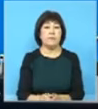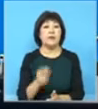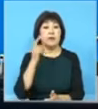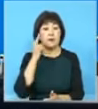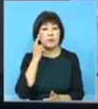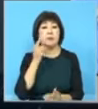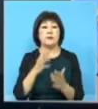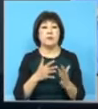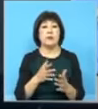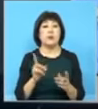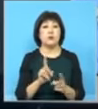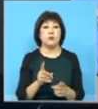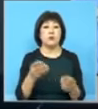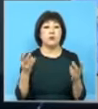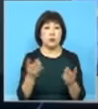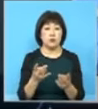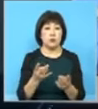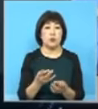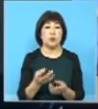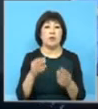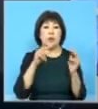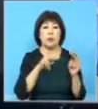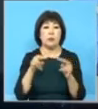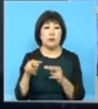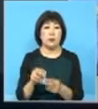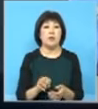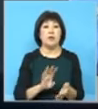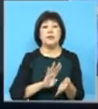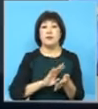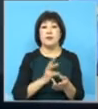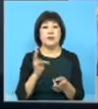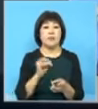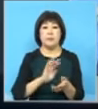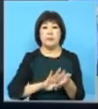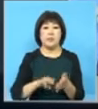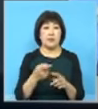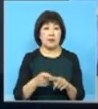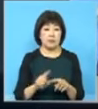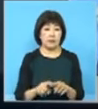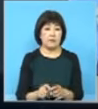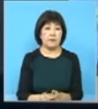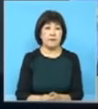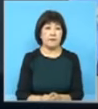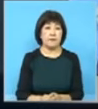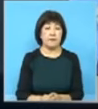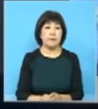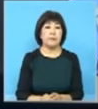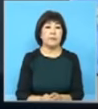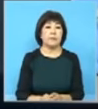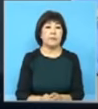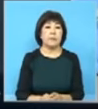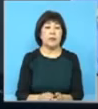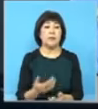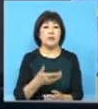надлежащий контроль. Проблемы, недостатки, конечно, есть, но без этого часть это, конечно, где-то безответственность отдельных работников,